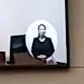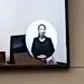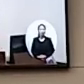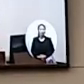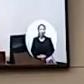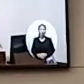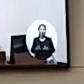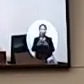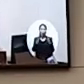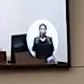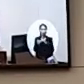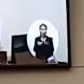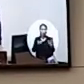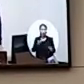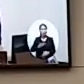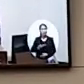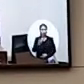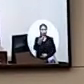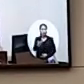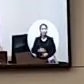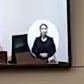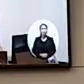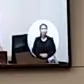예, 기회에 앞서 안내 말씀드리겠습니다.